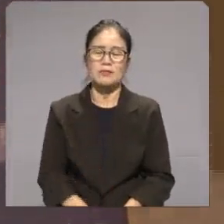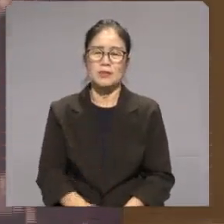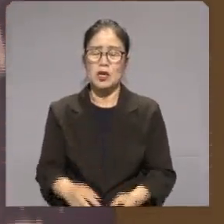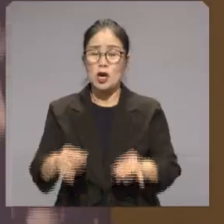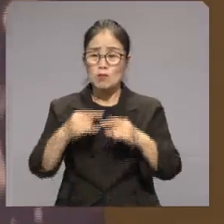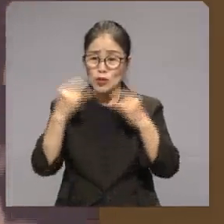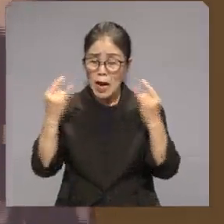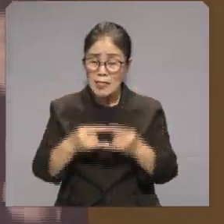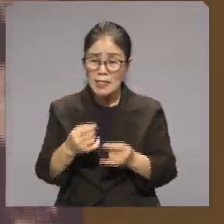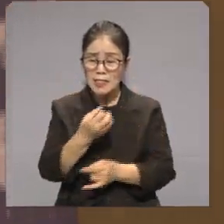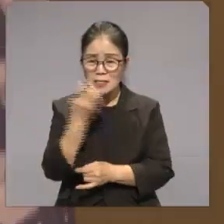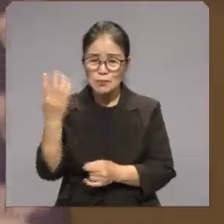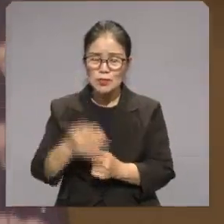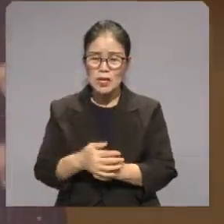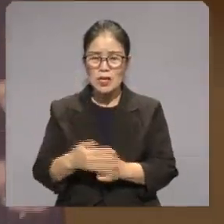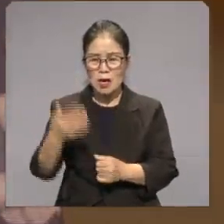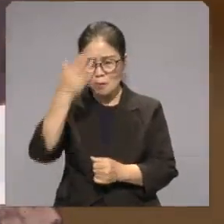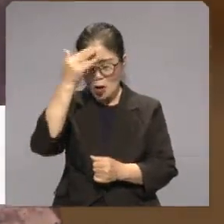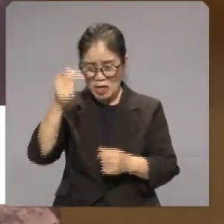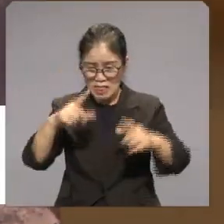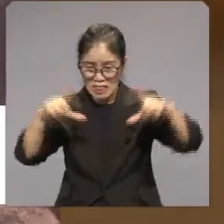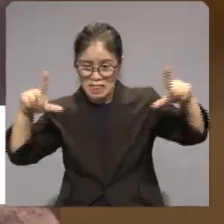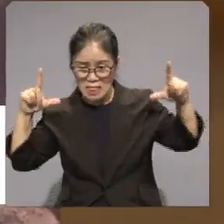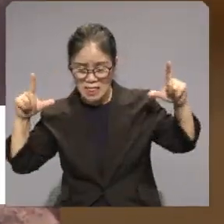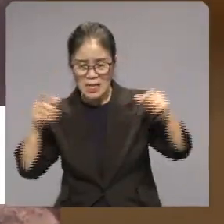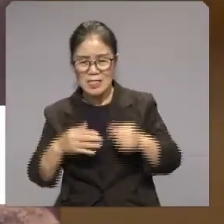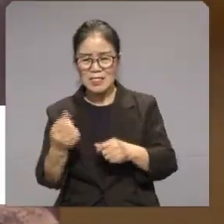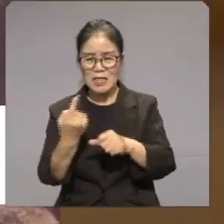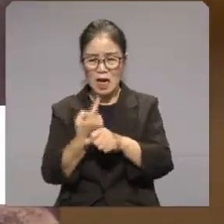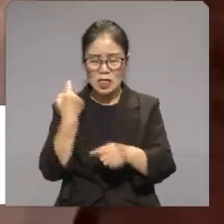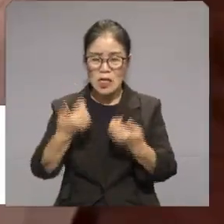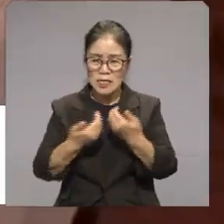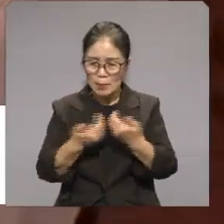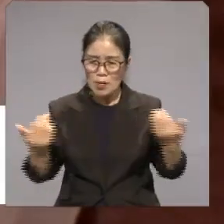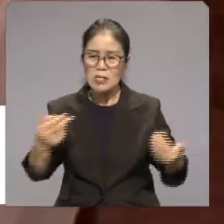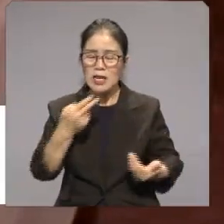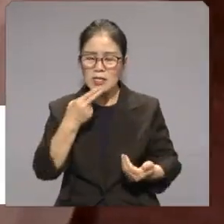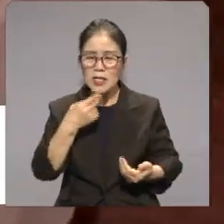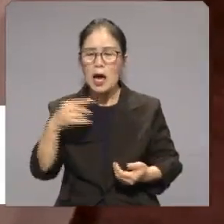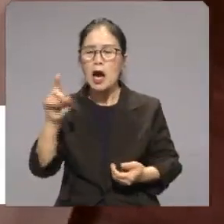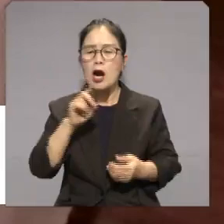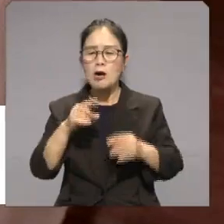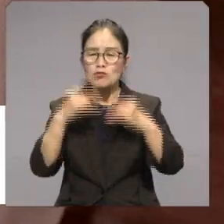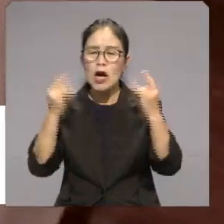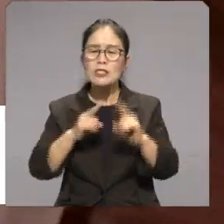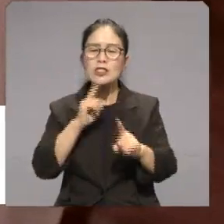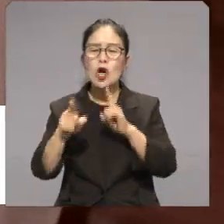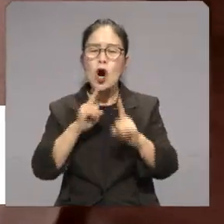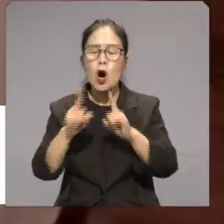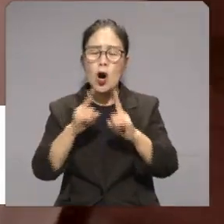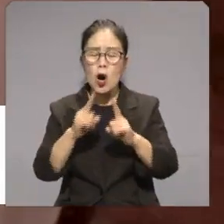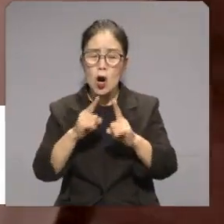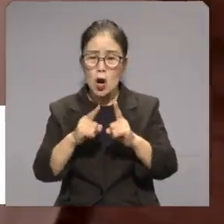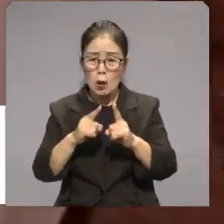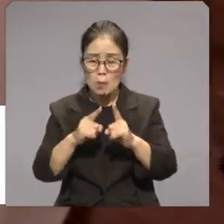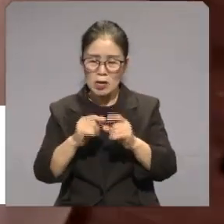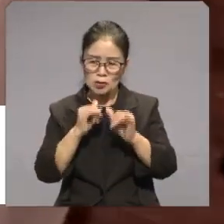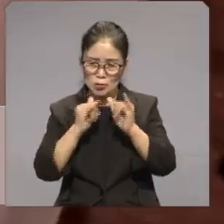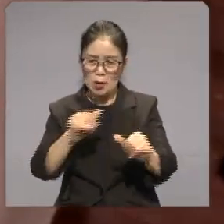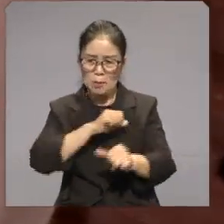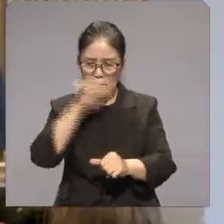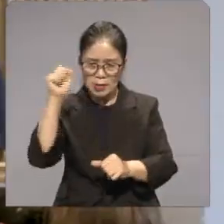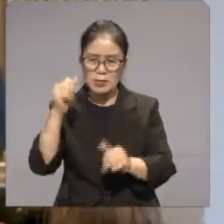일간 르피가로는 일면 머리 기사에서 지난해 작별하지 않는다의 프랑스어판이 메디치 외국어 문학상을 받았다고